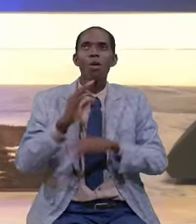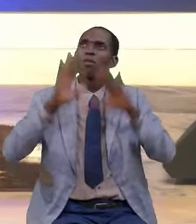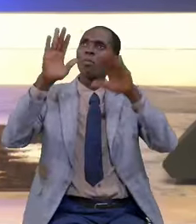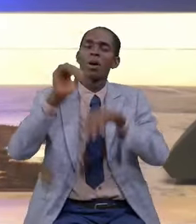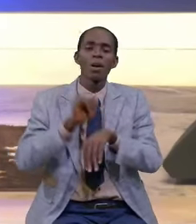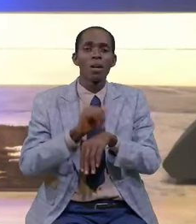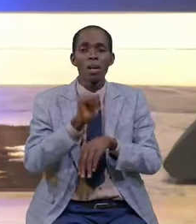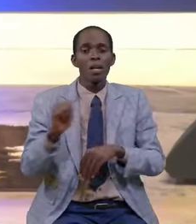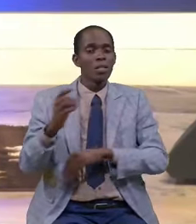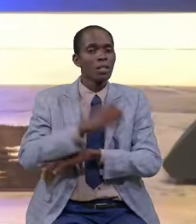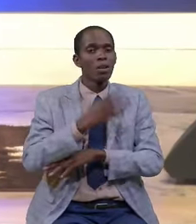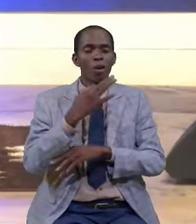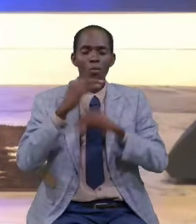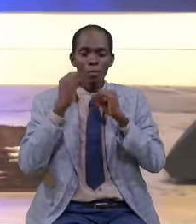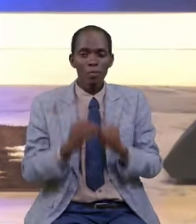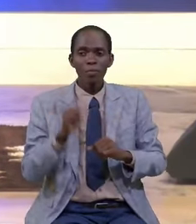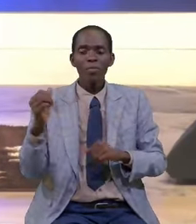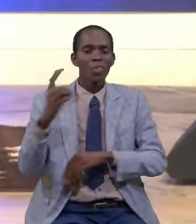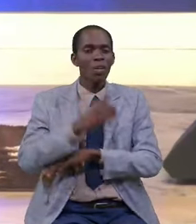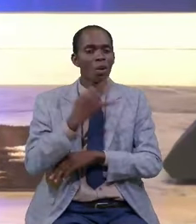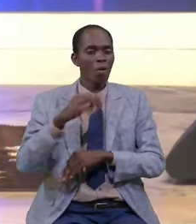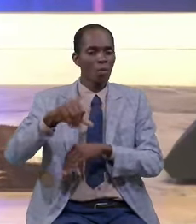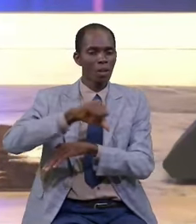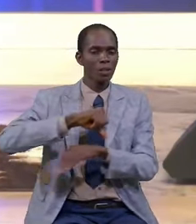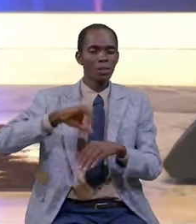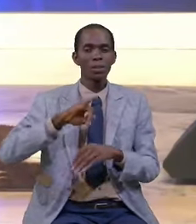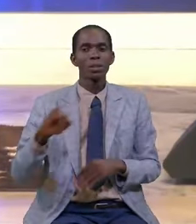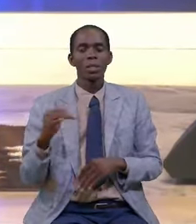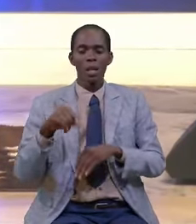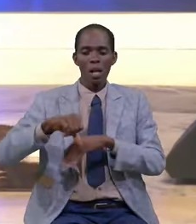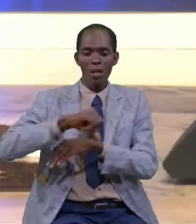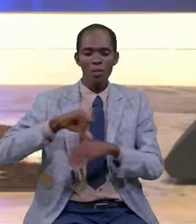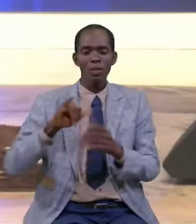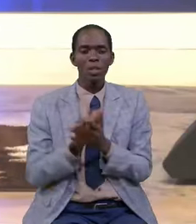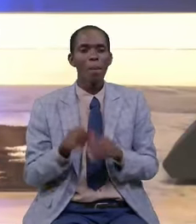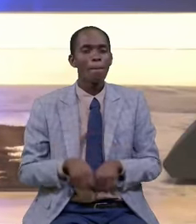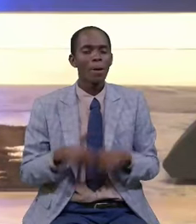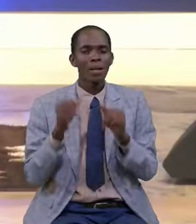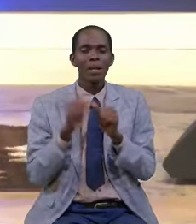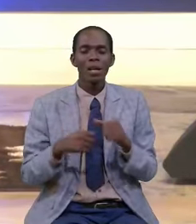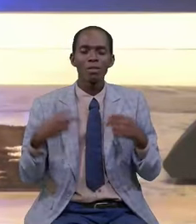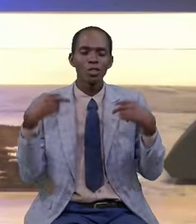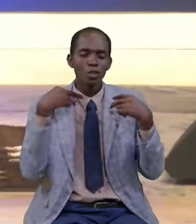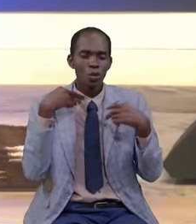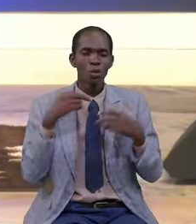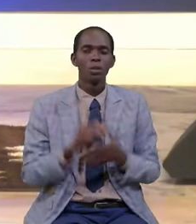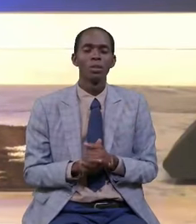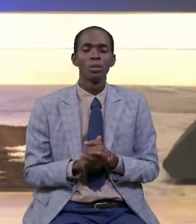de puissance. Le jour d'onction. L'onction qui brise toujours.